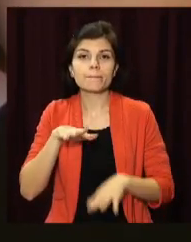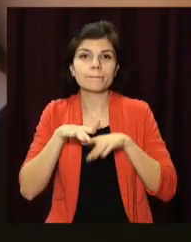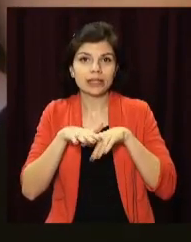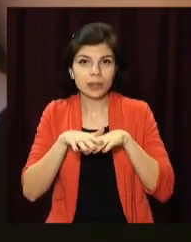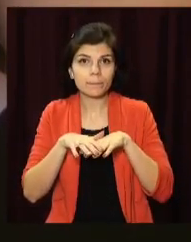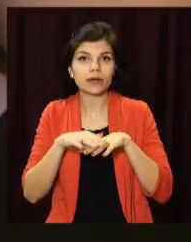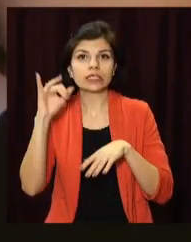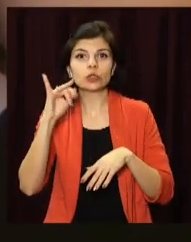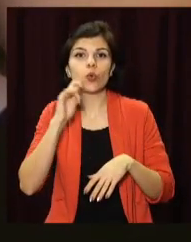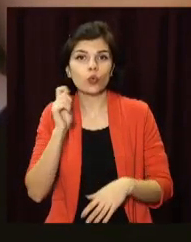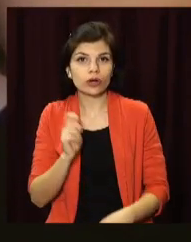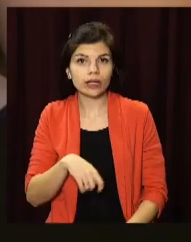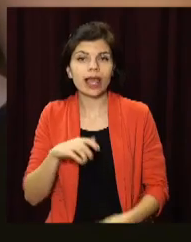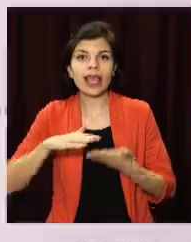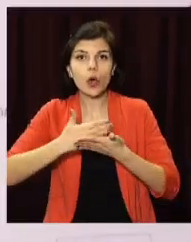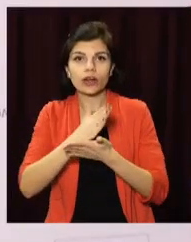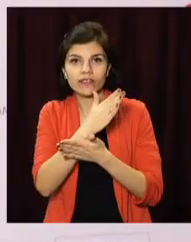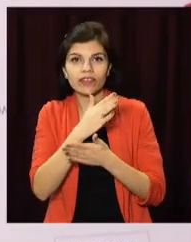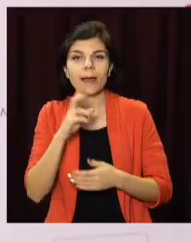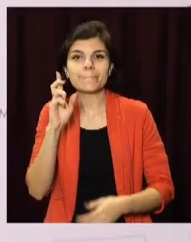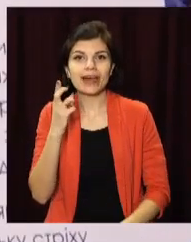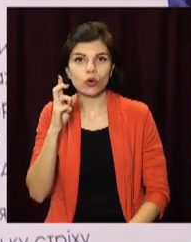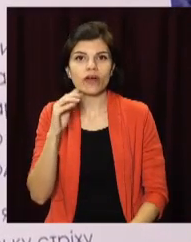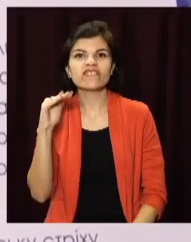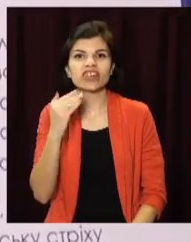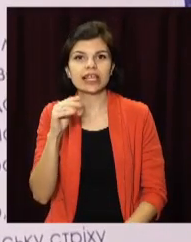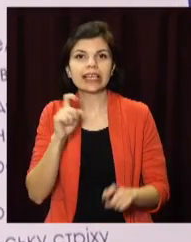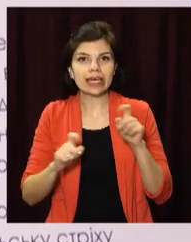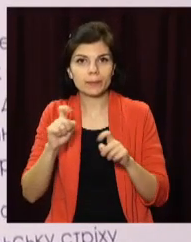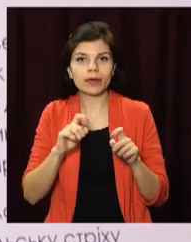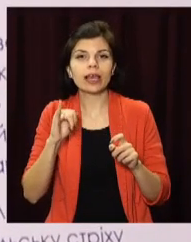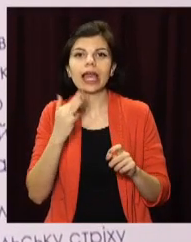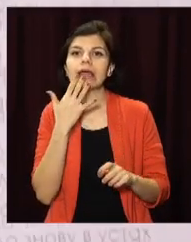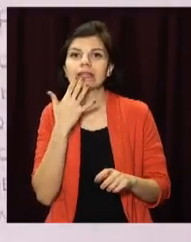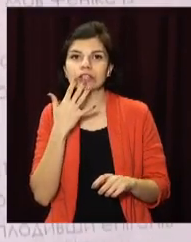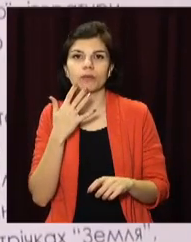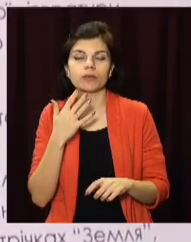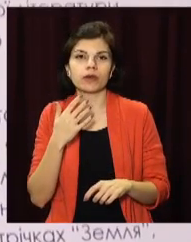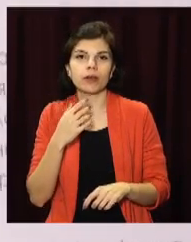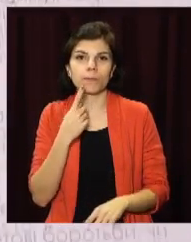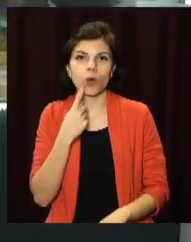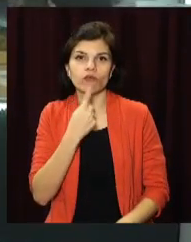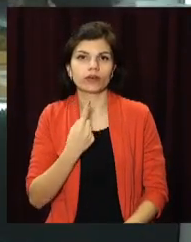математика, історія України, географія, біологія, фізика, хімія та іноземна мова.